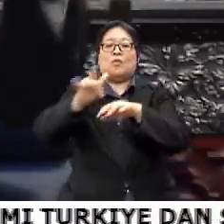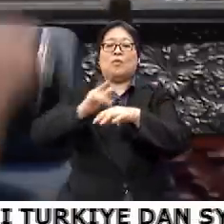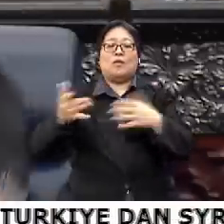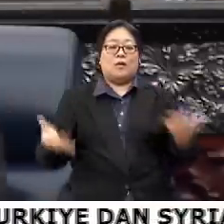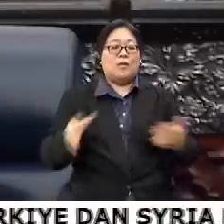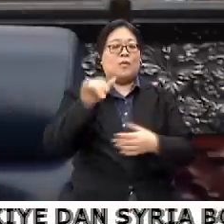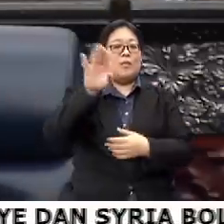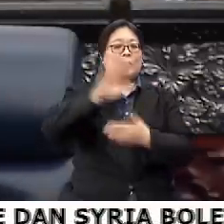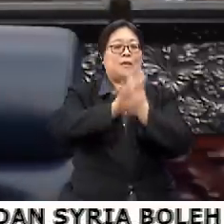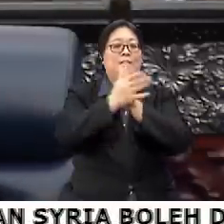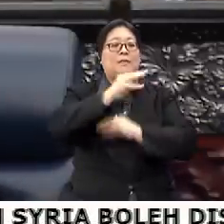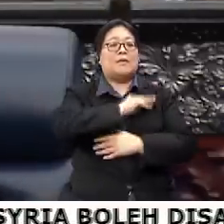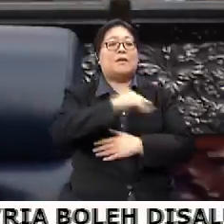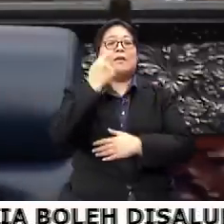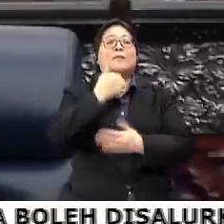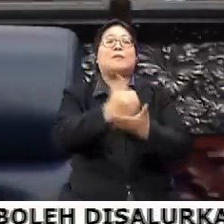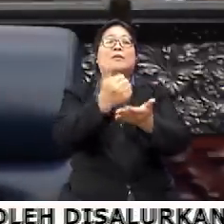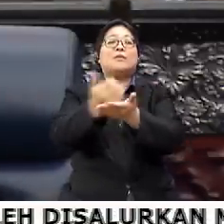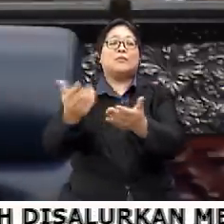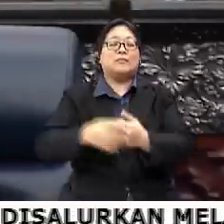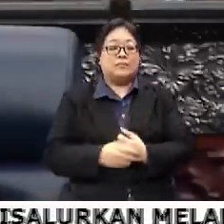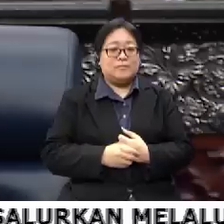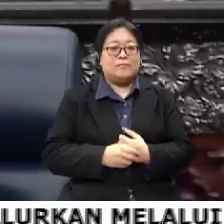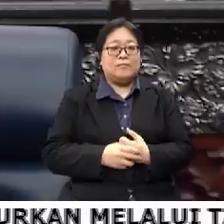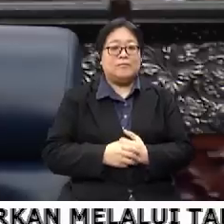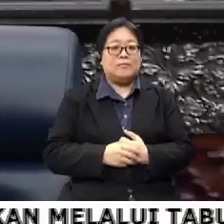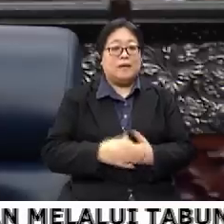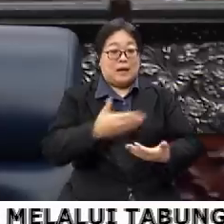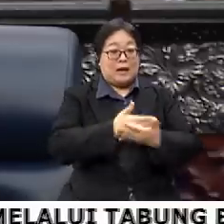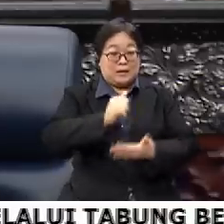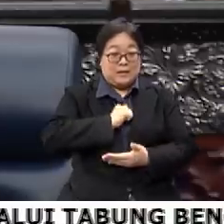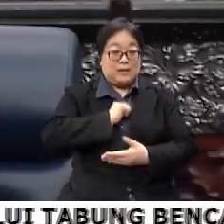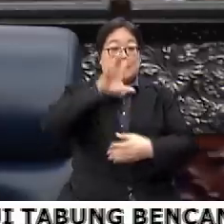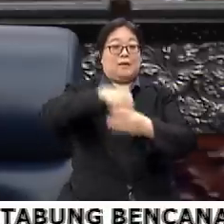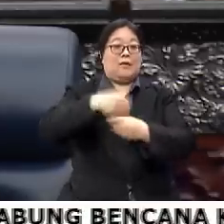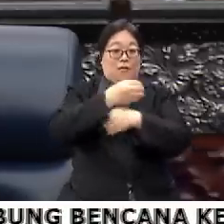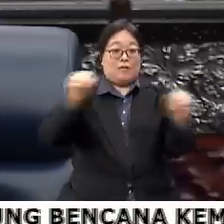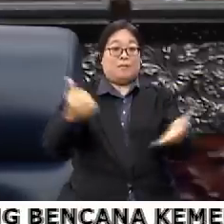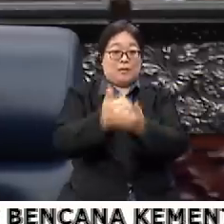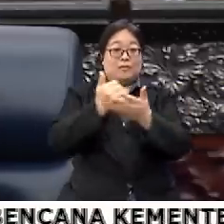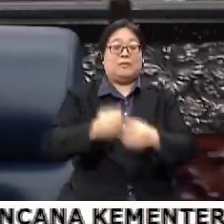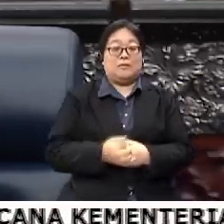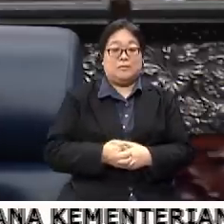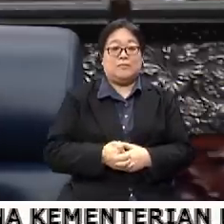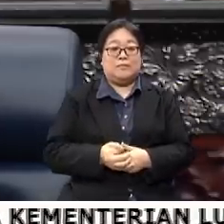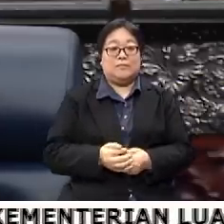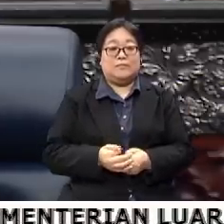Yang Berhormat jadi menteri-menteri ini, siapa yang bantu? Takkan anak sendiri duduk dalam pejabat nak tolong bantu?